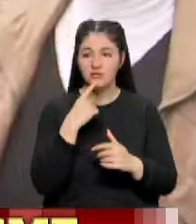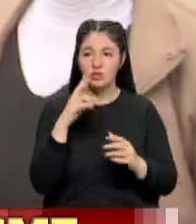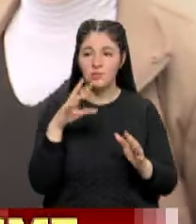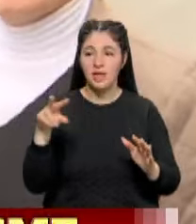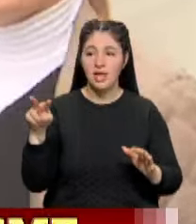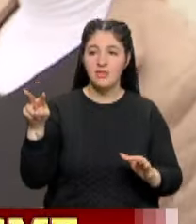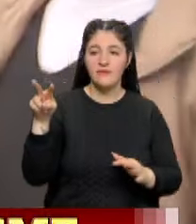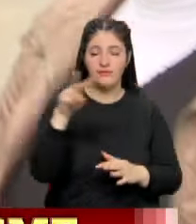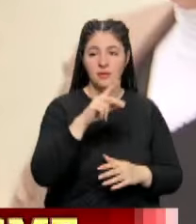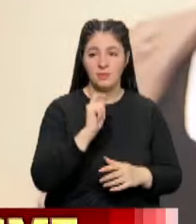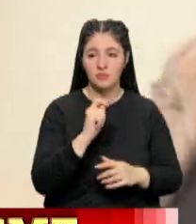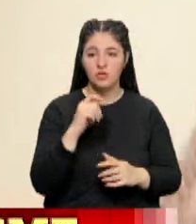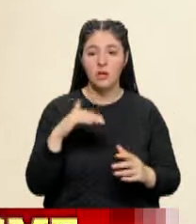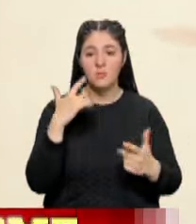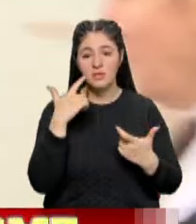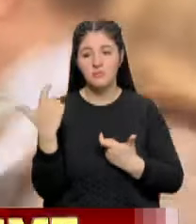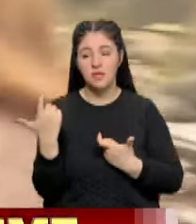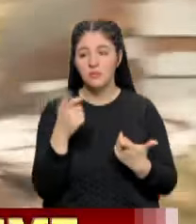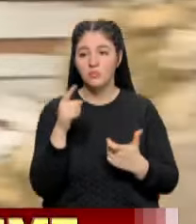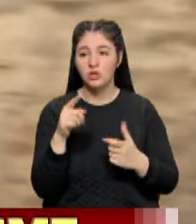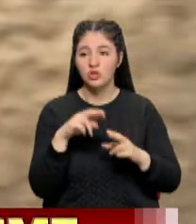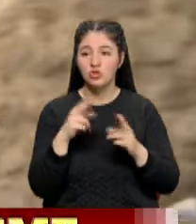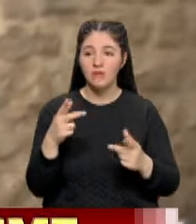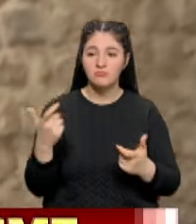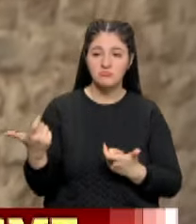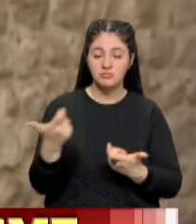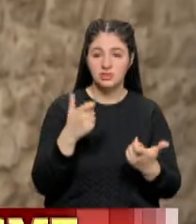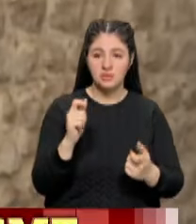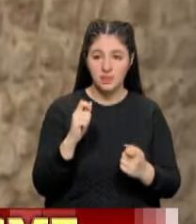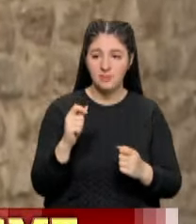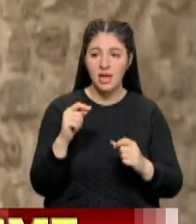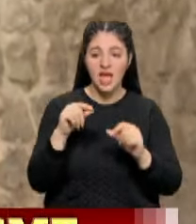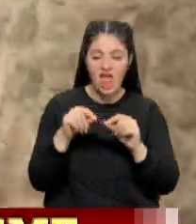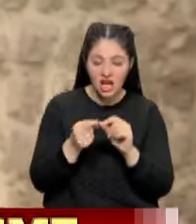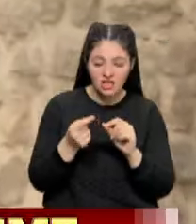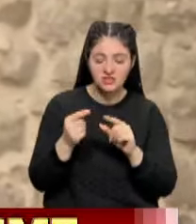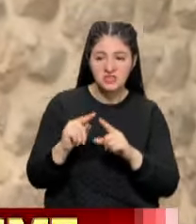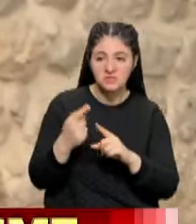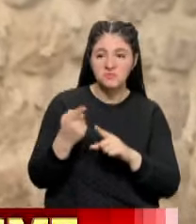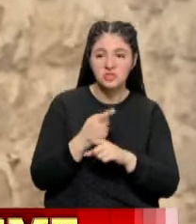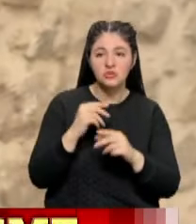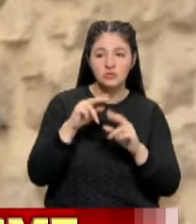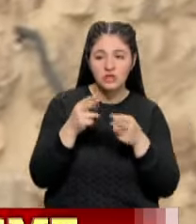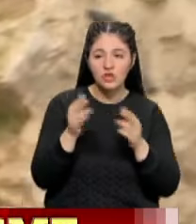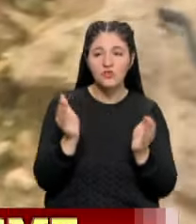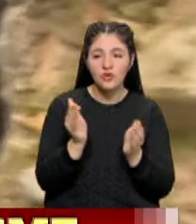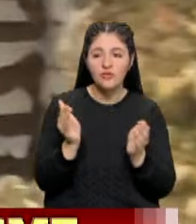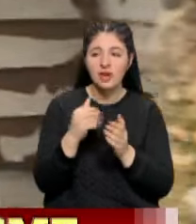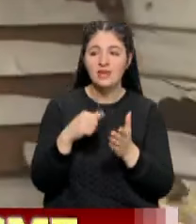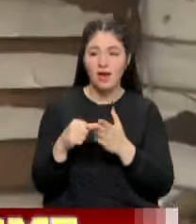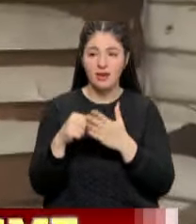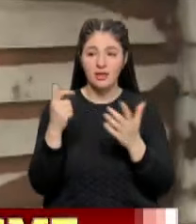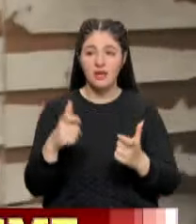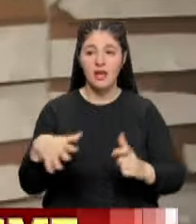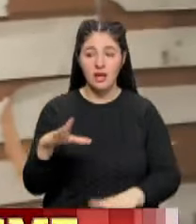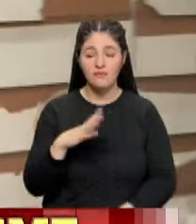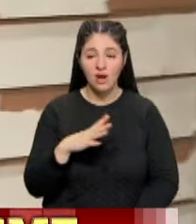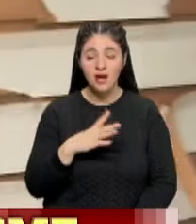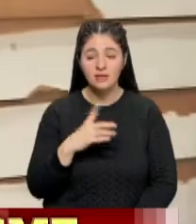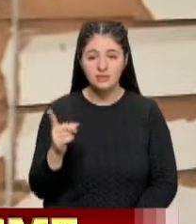bir etrafları gösterelim. Şöyle bir etrafı, buradaki dükkanları gösterelim. El işi dükkanları, yine küçük küçük tarihi mekanlar